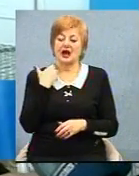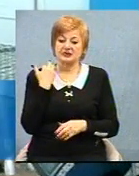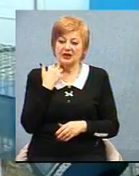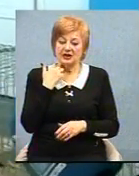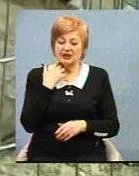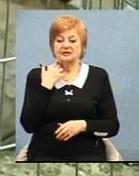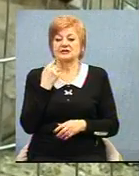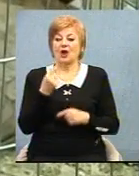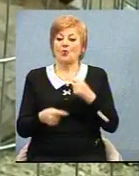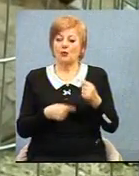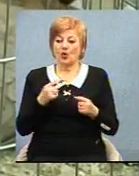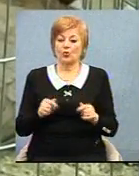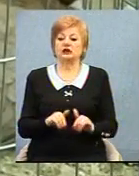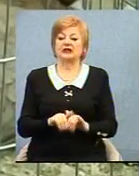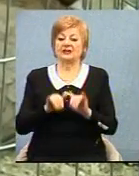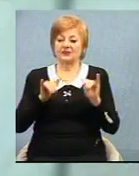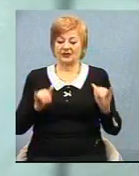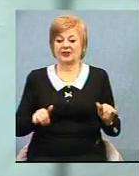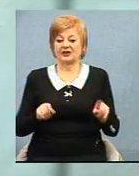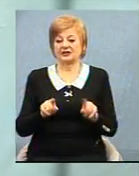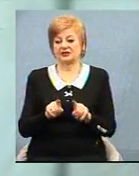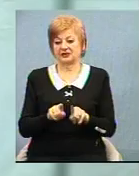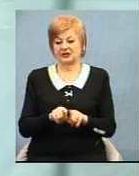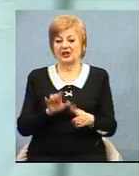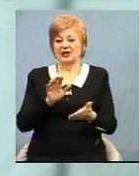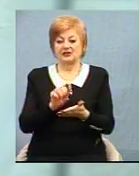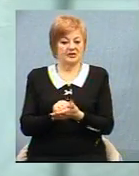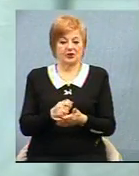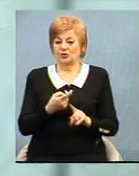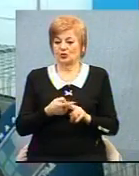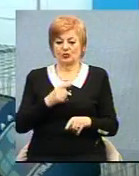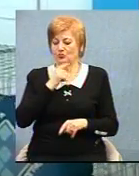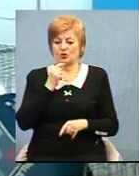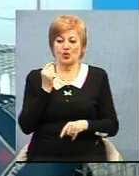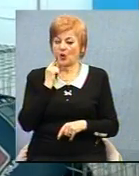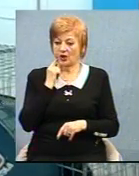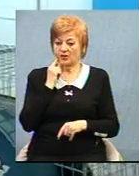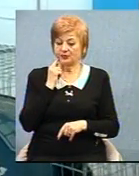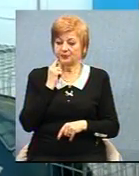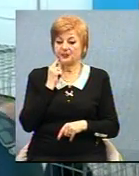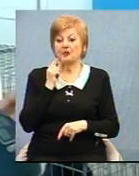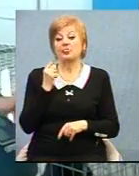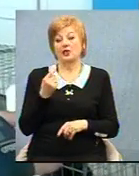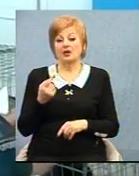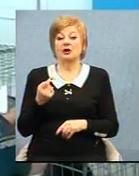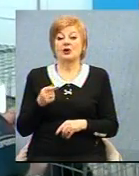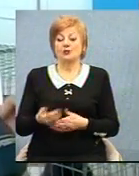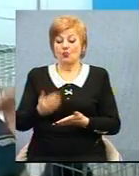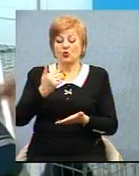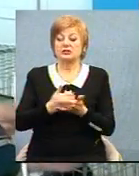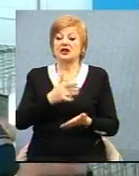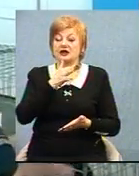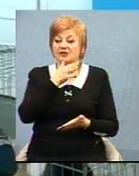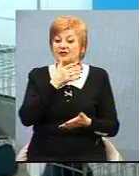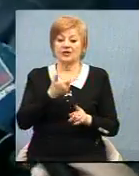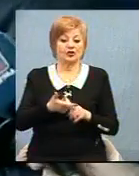англійська порода. Виведенням декорацій займається дуже багато. Вона практично в останнє час стала